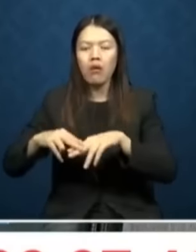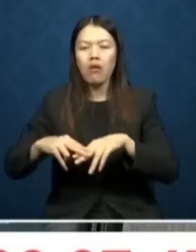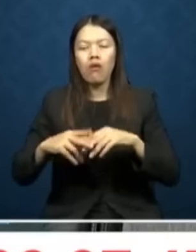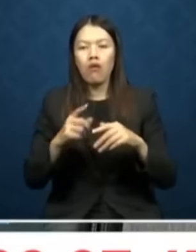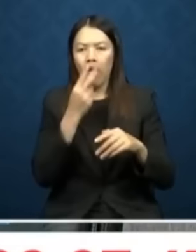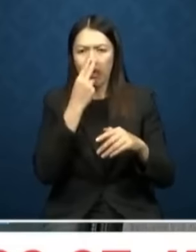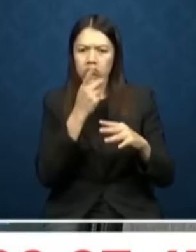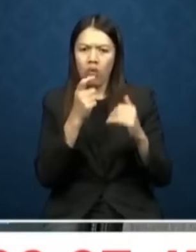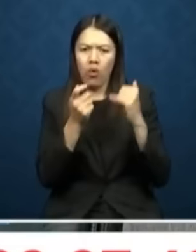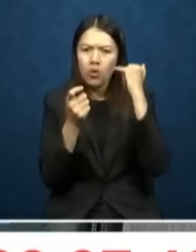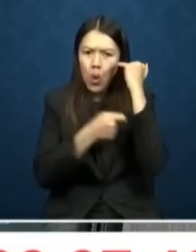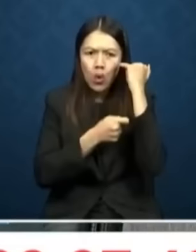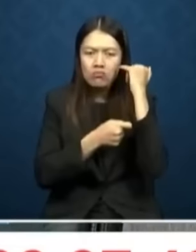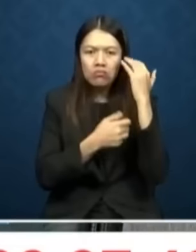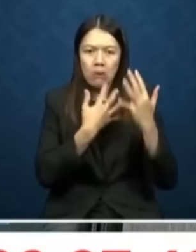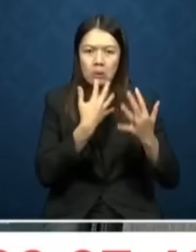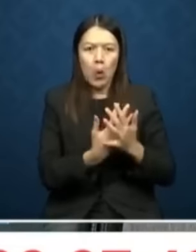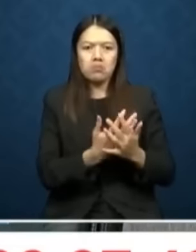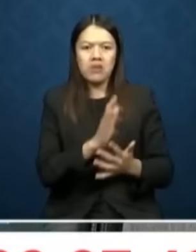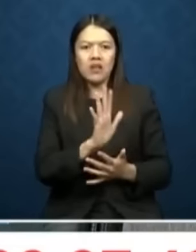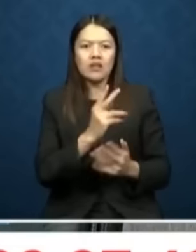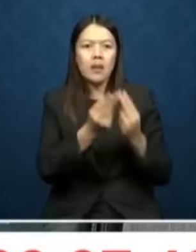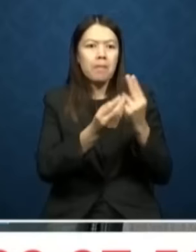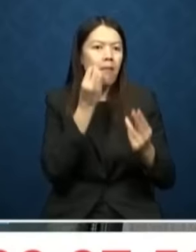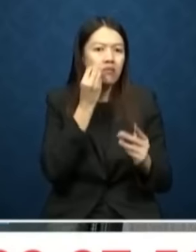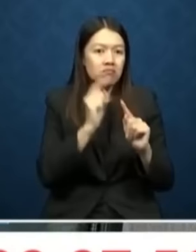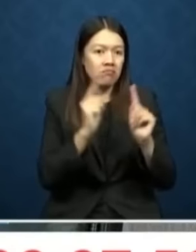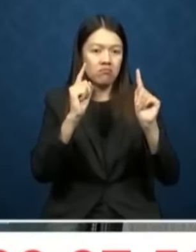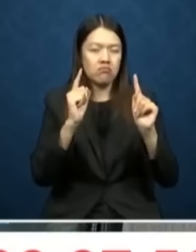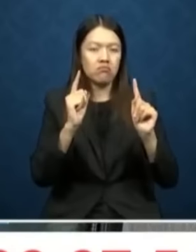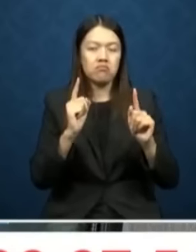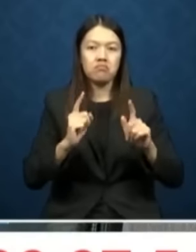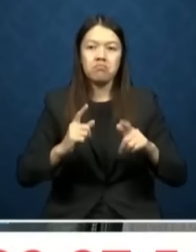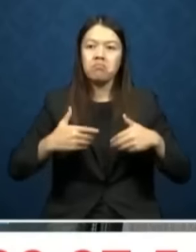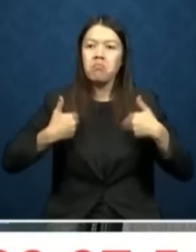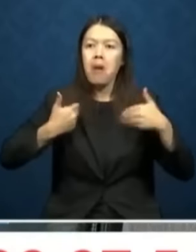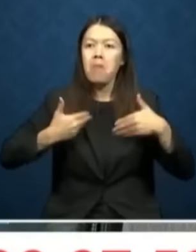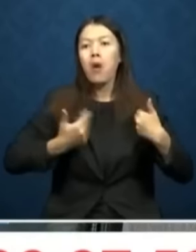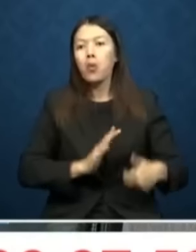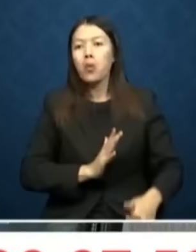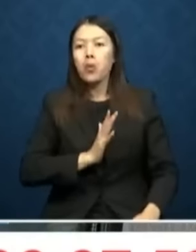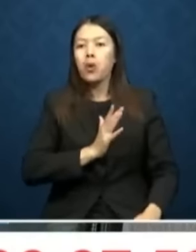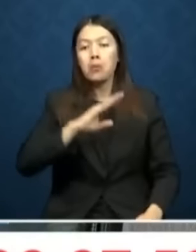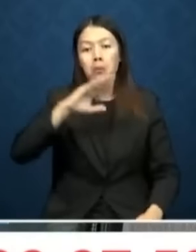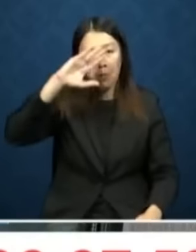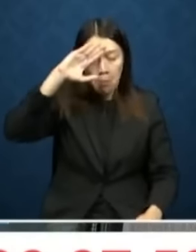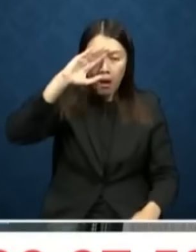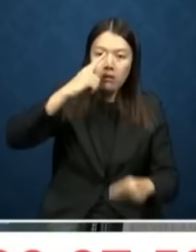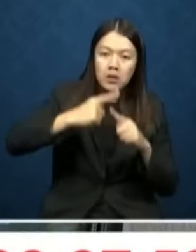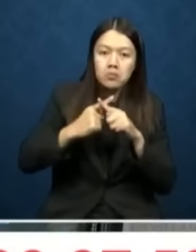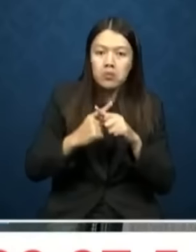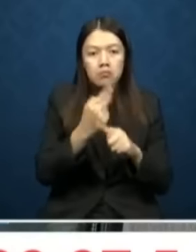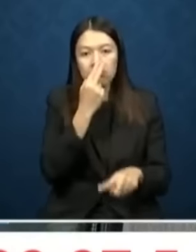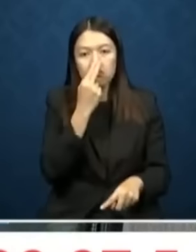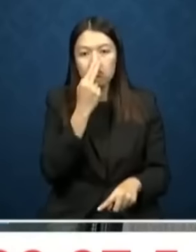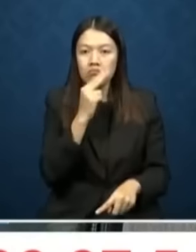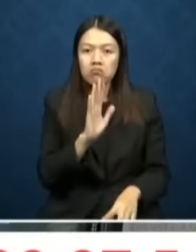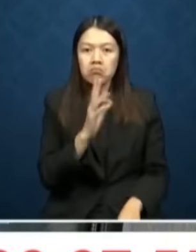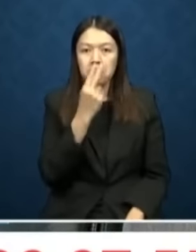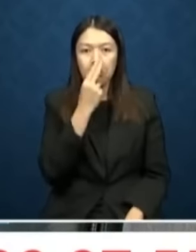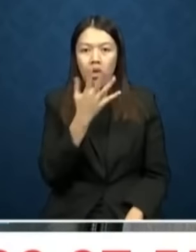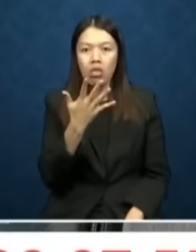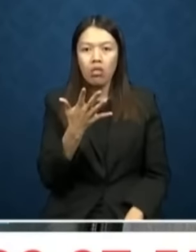กลับไปอยู่บ้านแล้วก็กลับไปเยี่ยมบ้านนะครับอาการเจ็บป่วยต่างๆนั้นแทบจะ